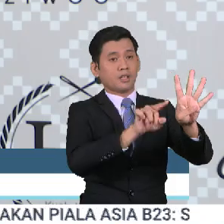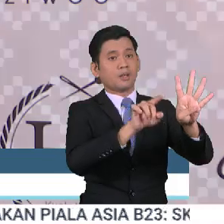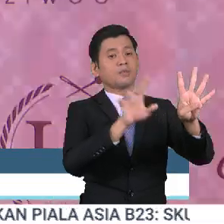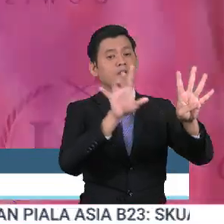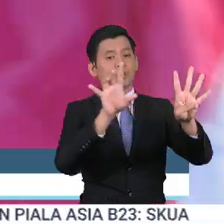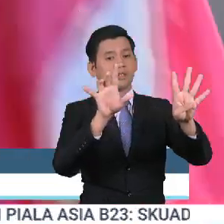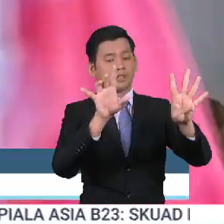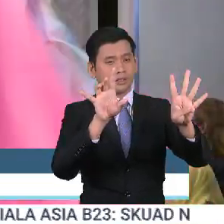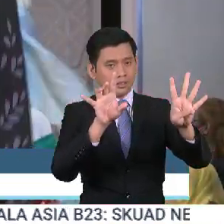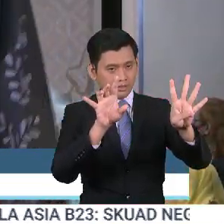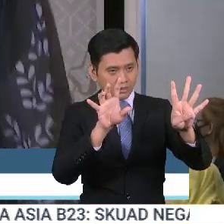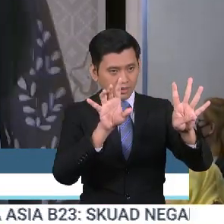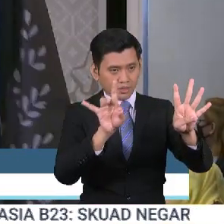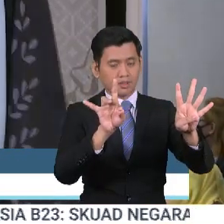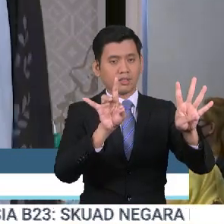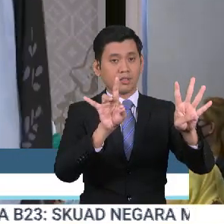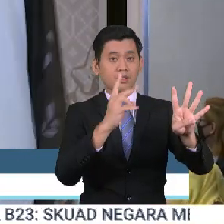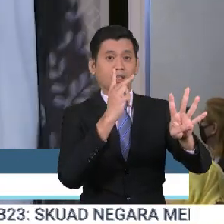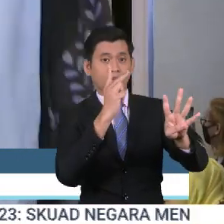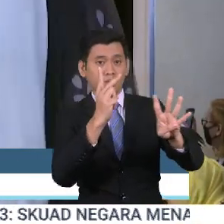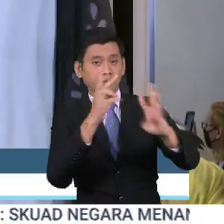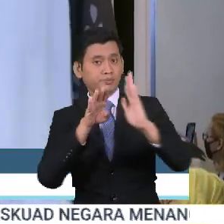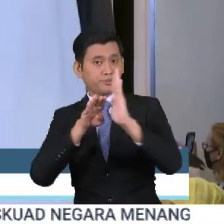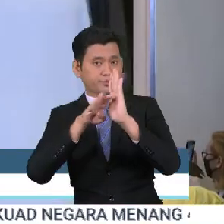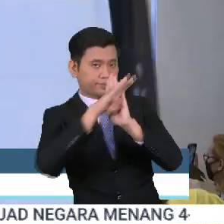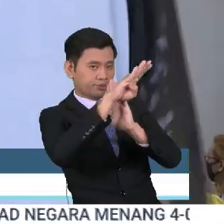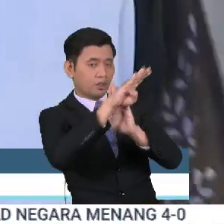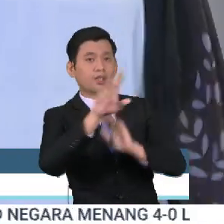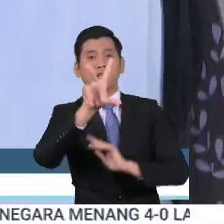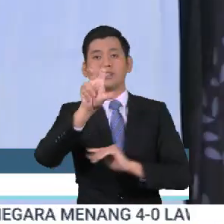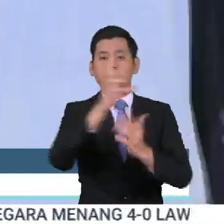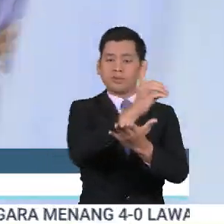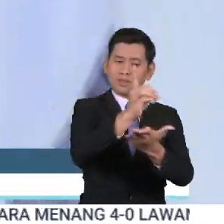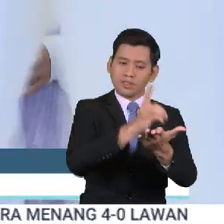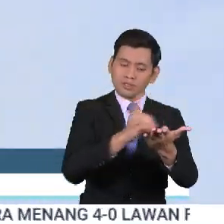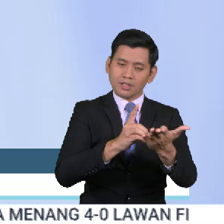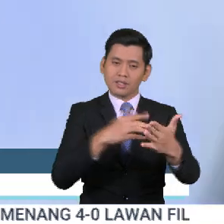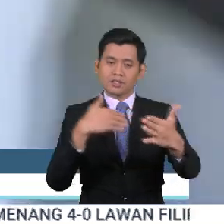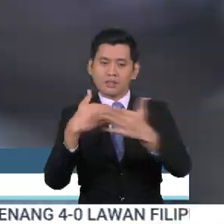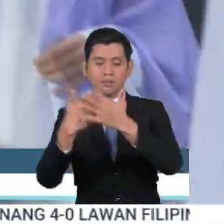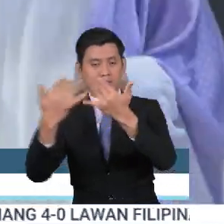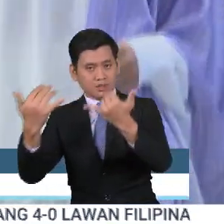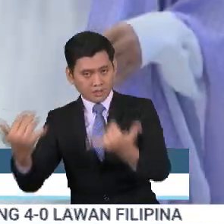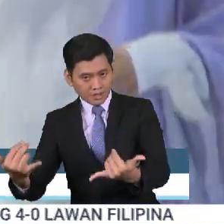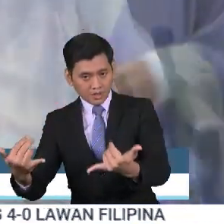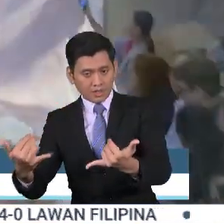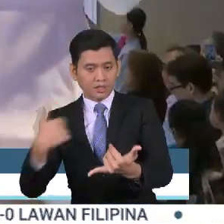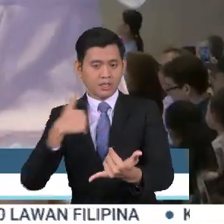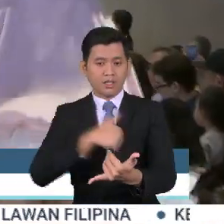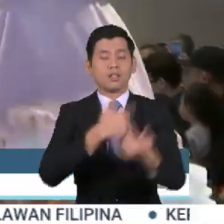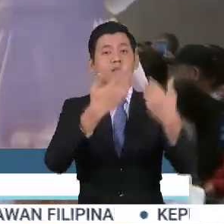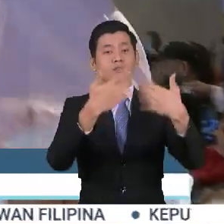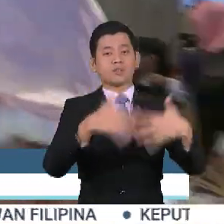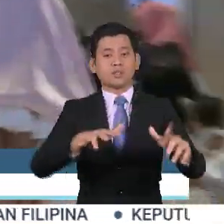galakan yang sangat memberansangkan kerana di dalam 30 desain ini sampai hari ini, hanya saya rasa dalam 2 minggu, kita telah